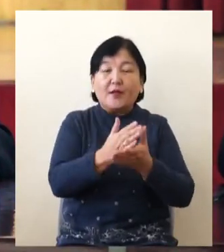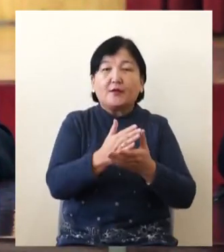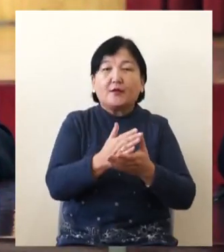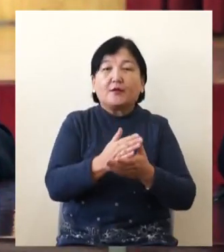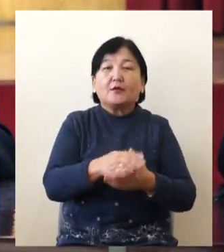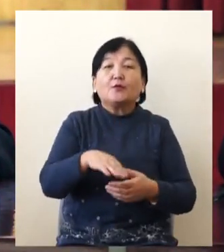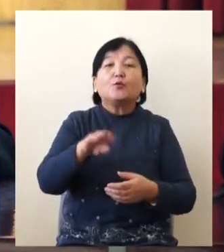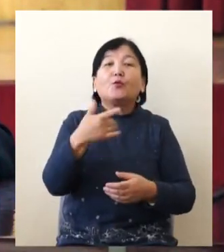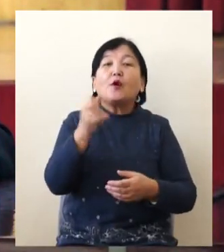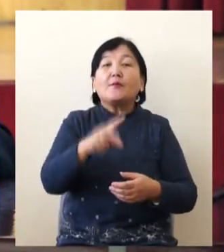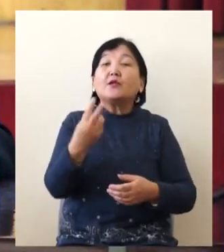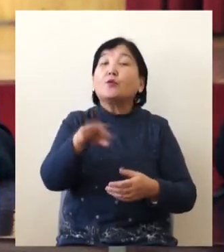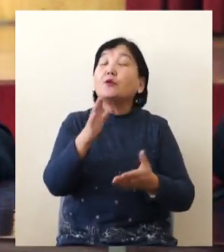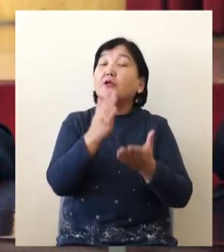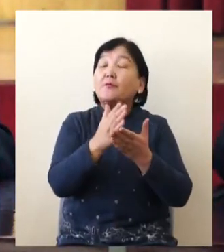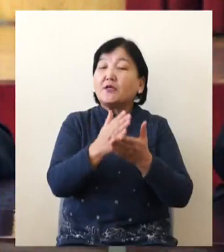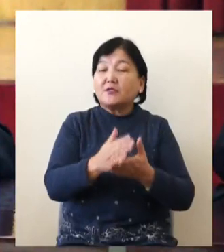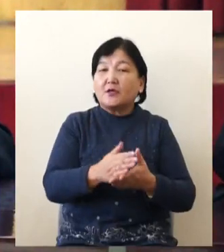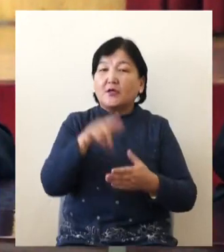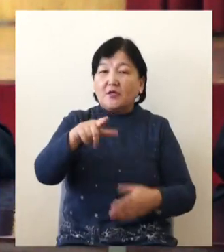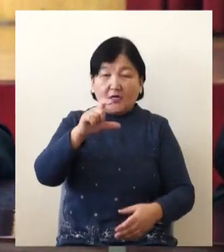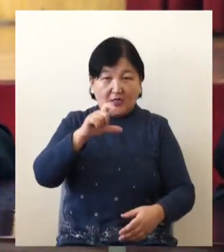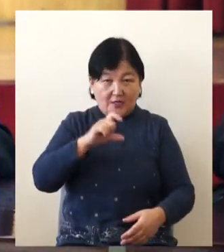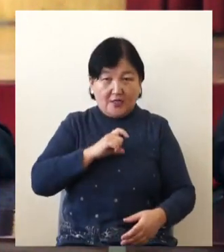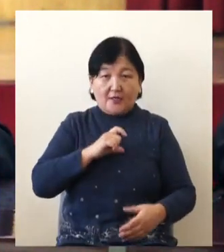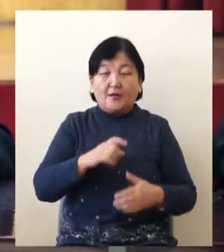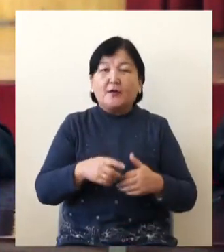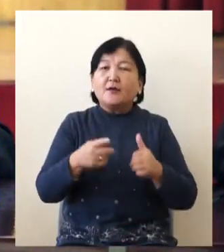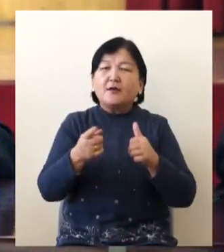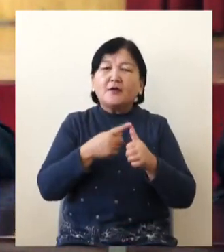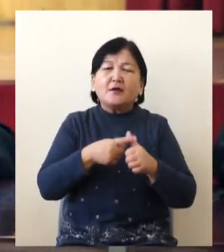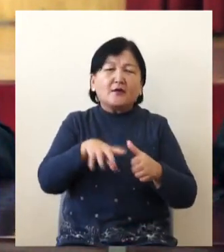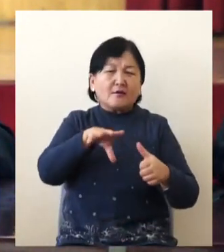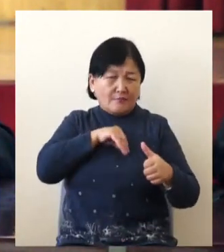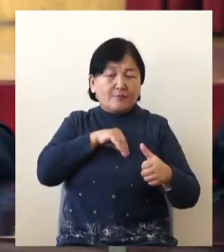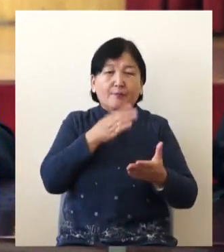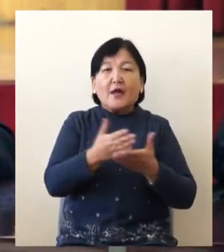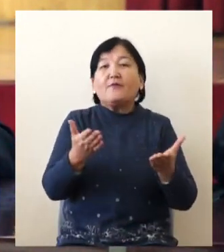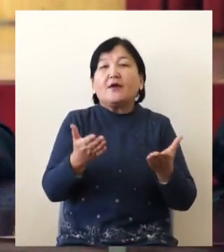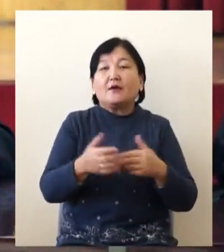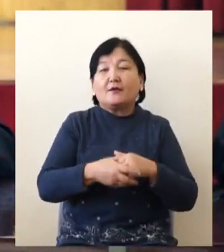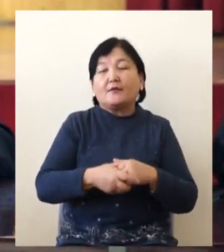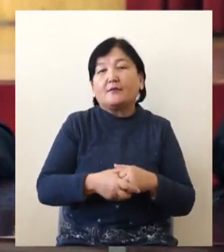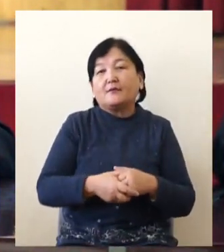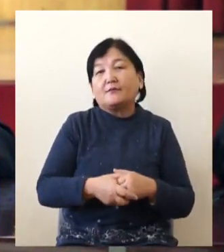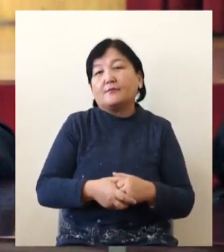түгээмэл тунхаглалд байгаа энэ эрхий чинь хин идэлээд байгаа.